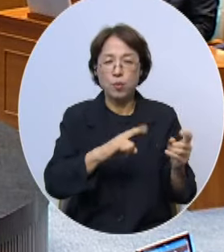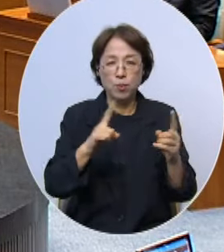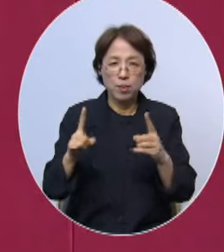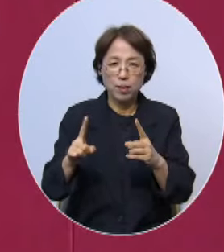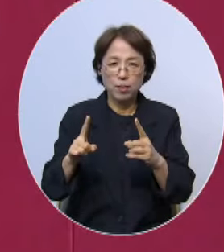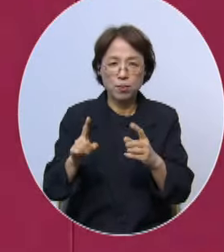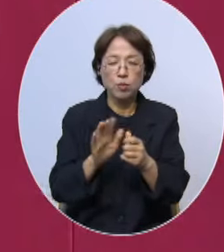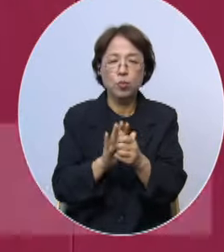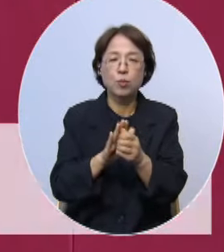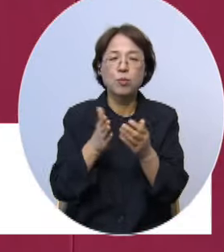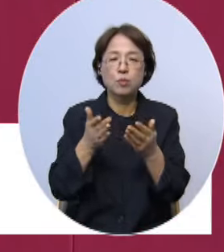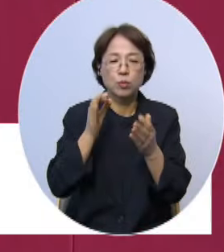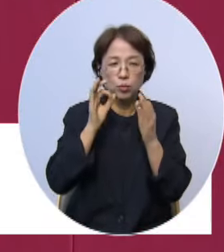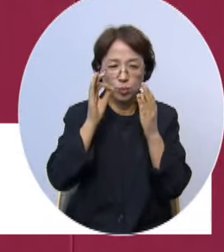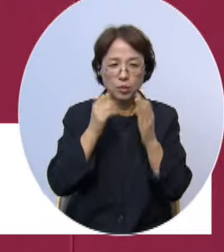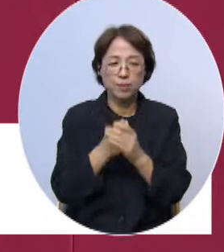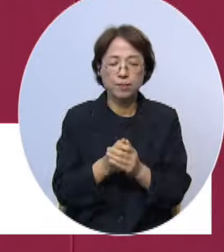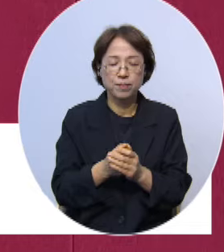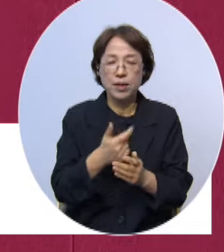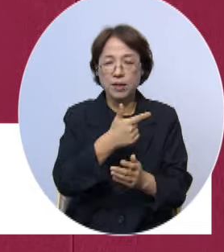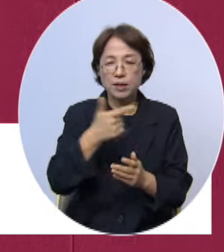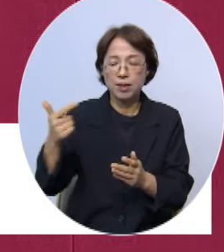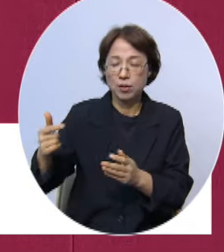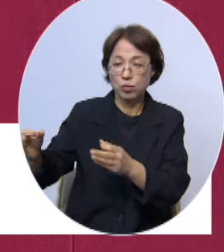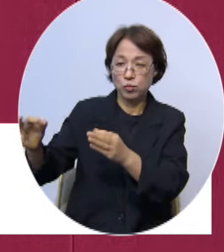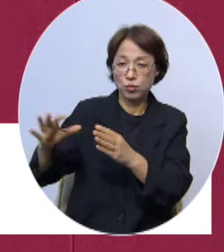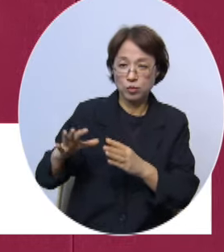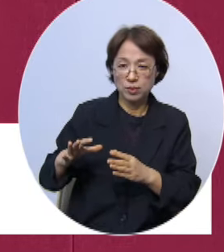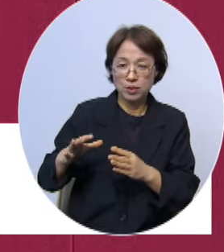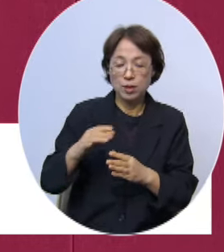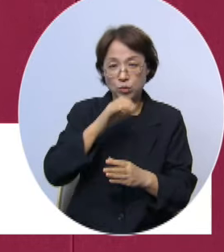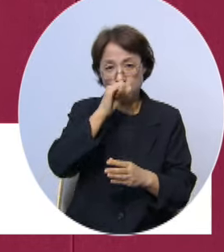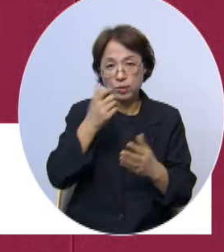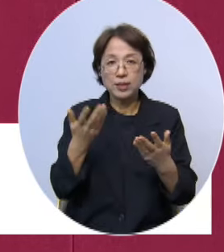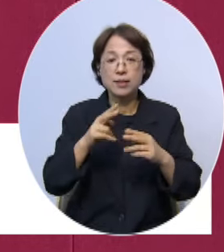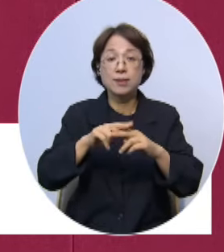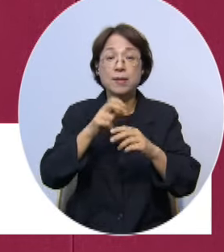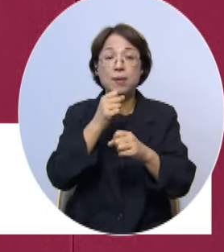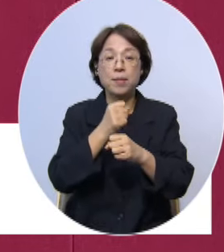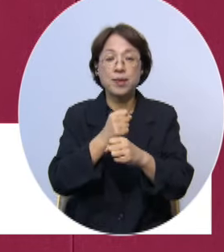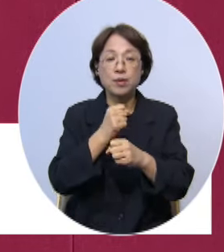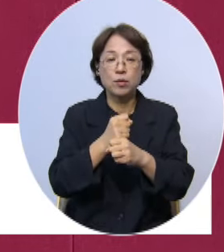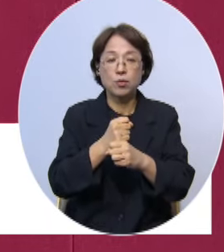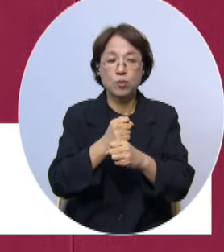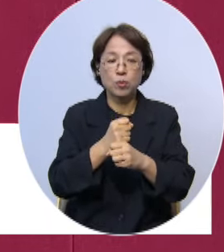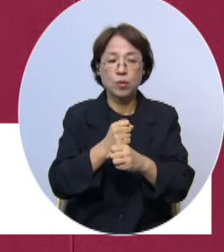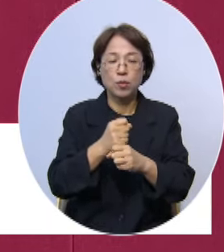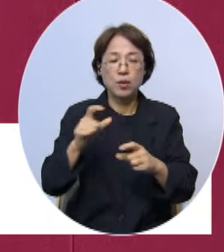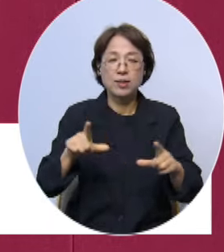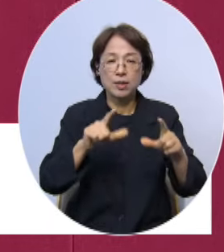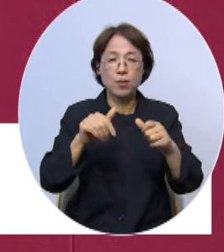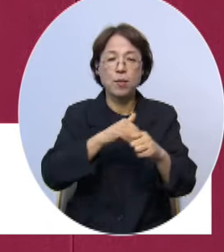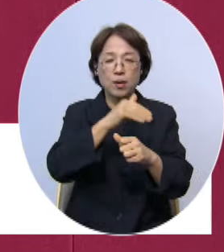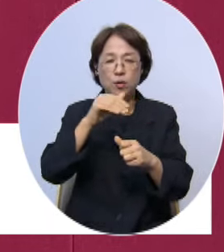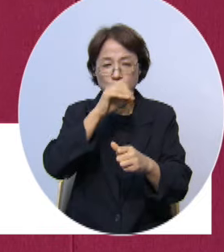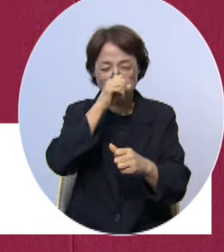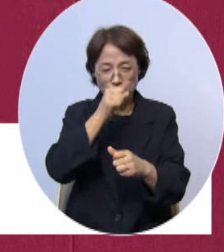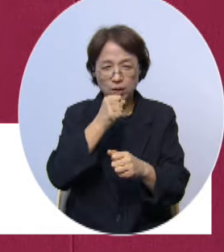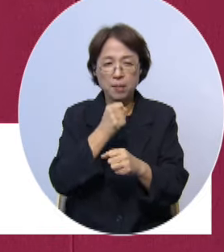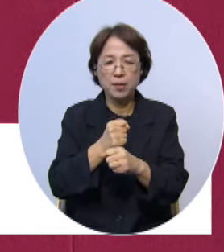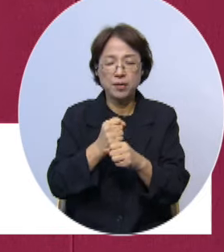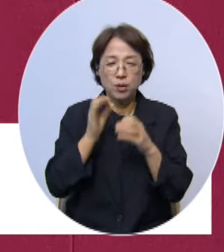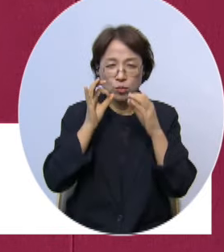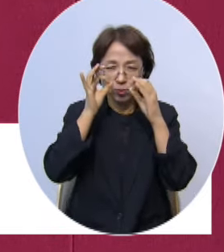설명했습니다 대규모 투자 유치와 양질의 일자리 창출 정주 여건 개선에 힘을